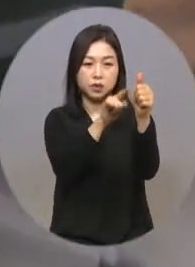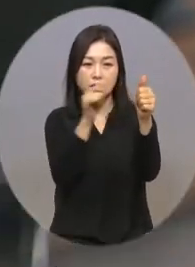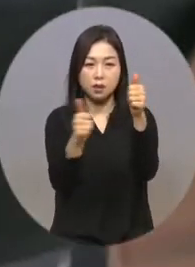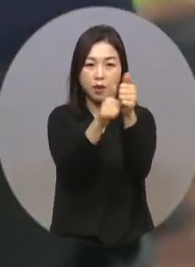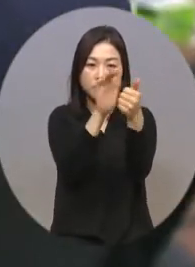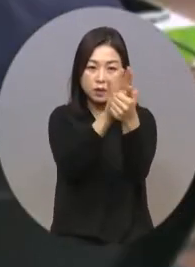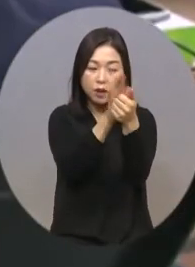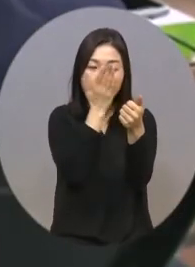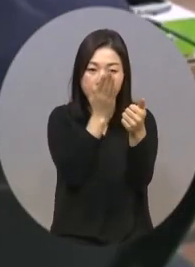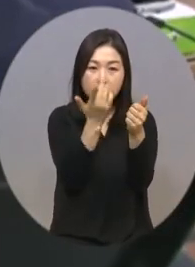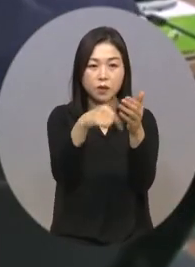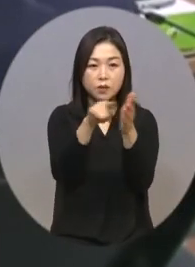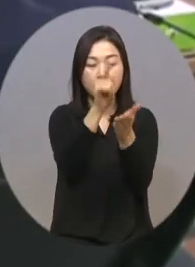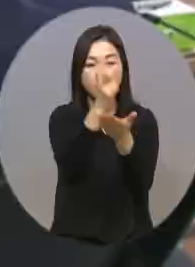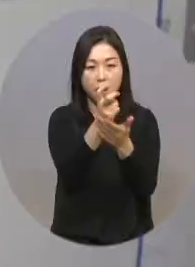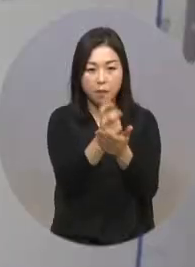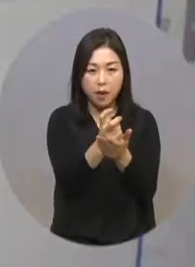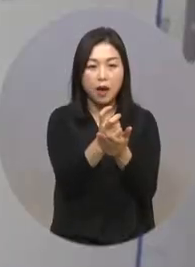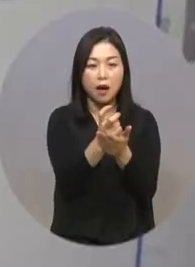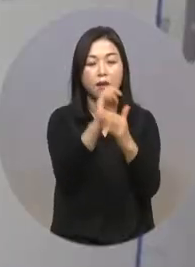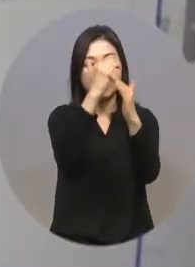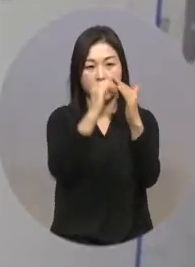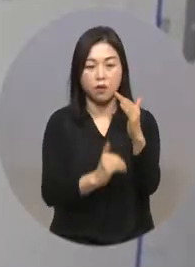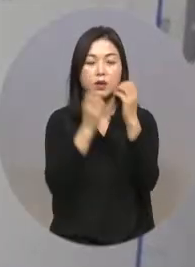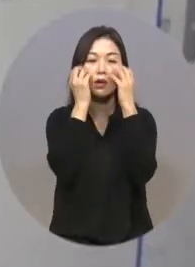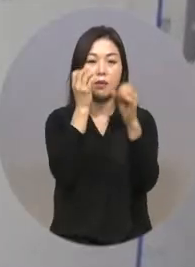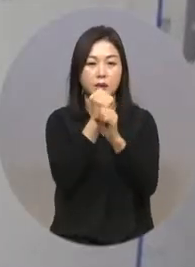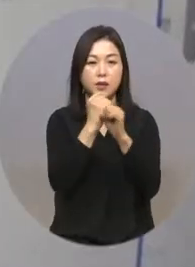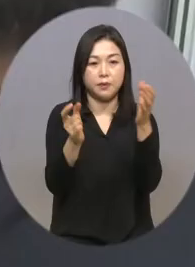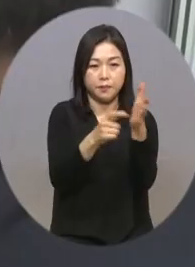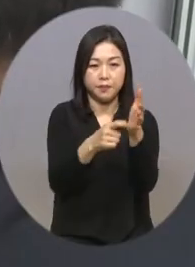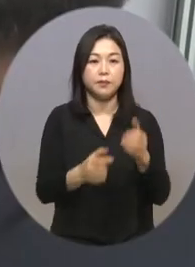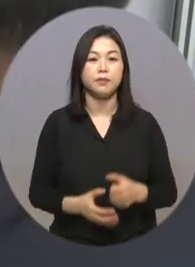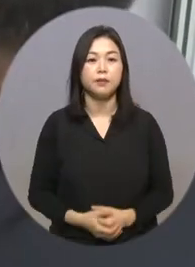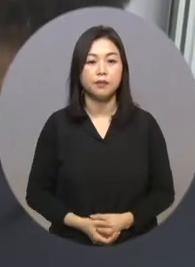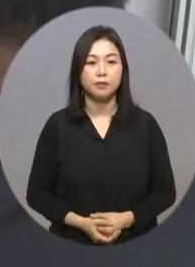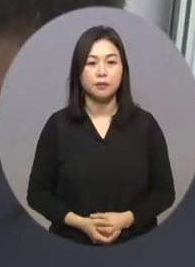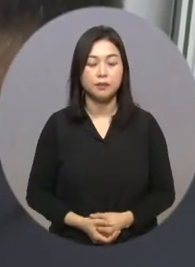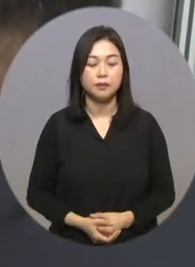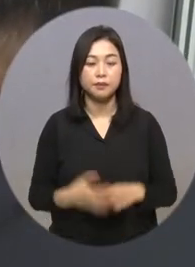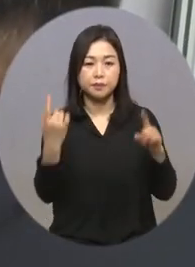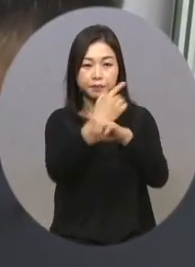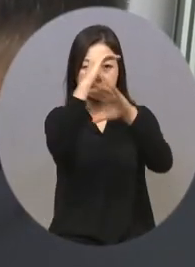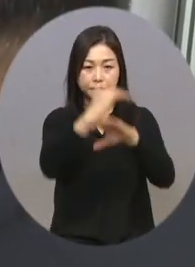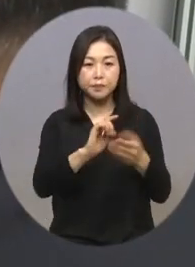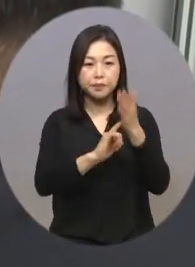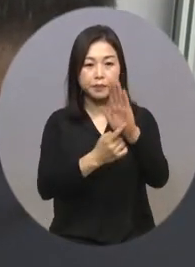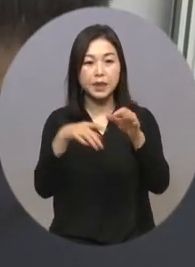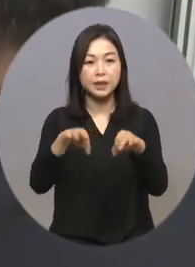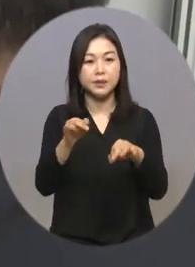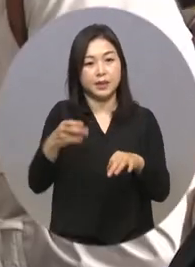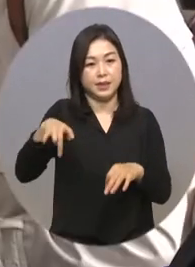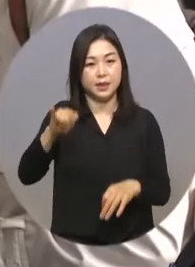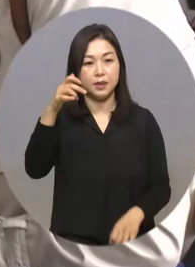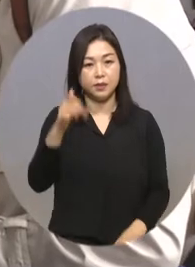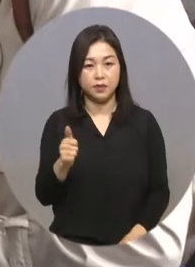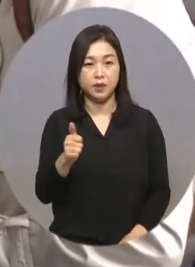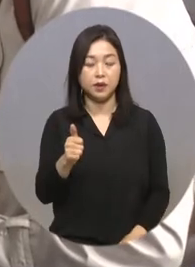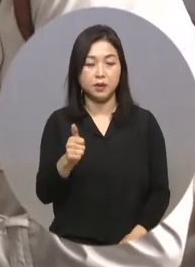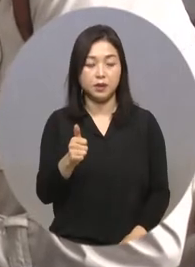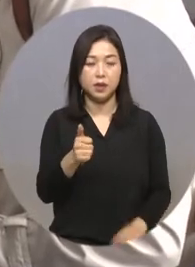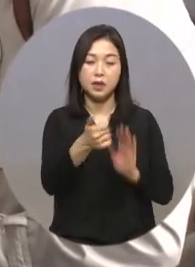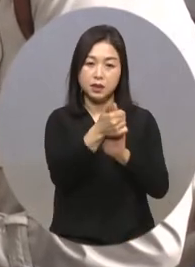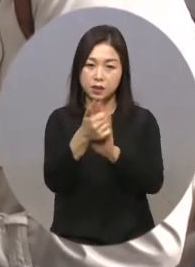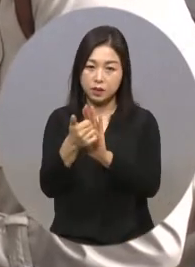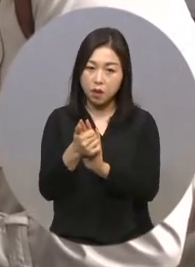제공할 수 있도록 법적 근거를 신설 하도록 했습니다 개정안을 발의한 김이지 의원은 안정적인 지원